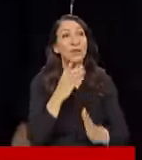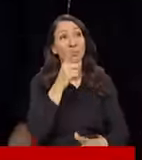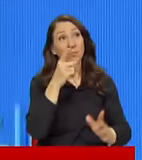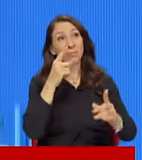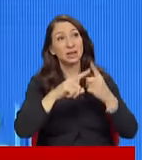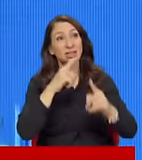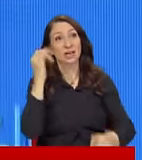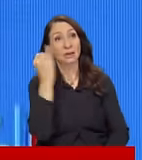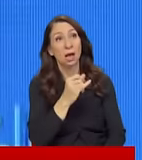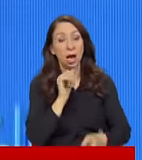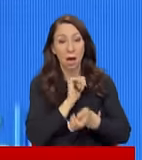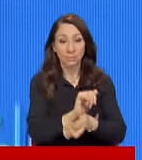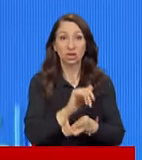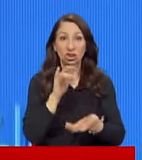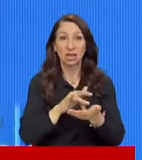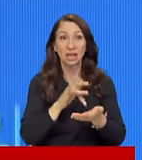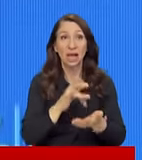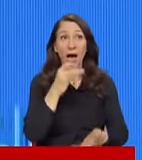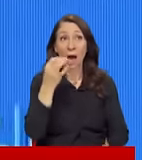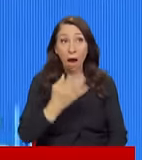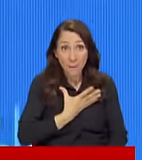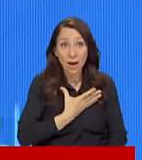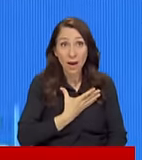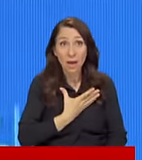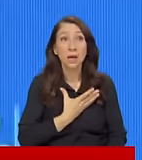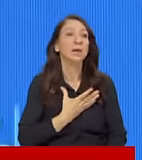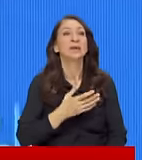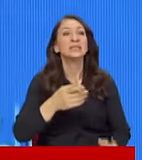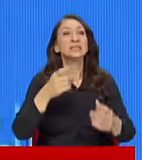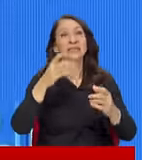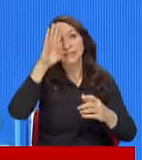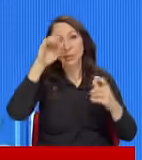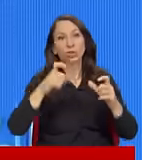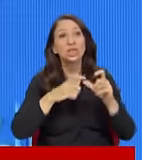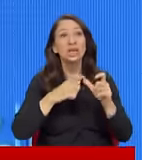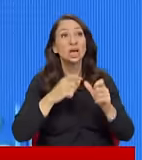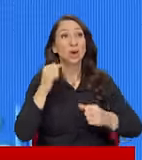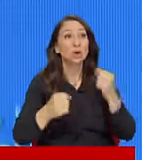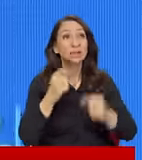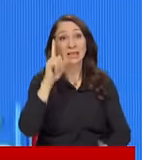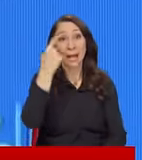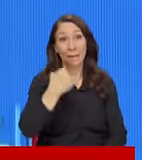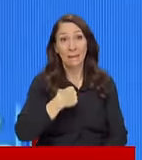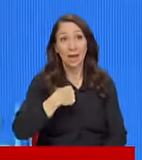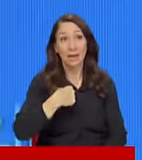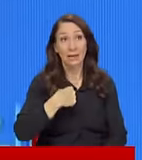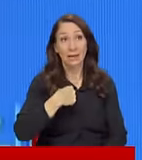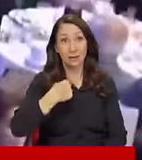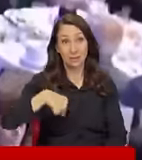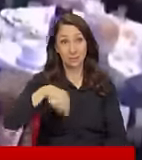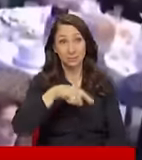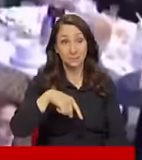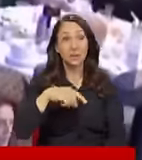hedef aldı. Hapis cezası haberini aldığında Saraçhane'ye koşan bir tek biz